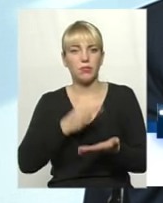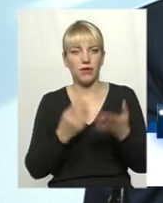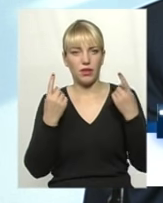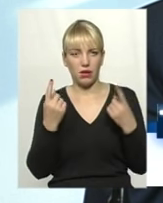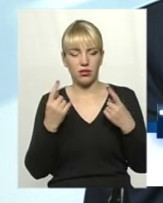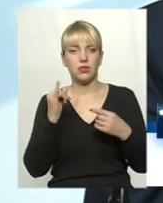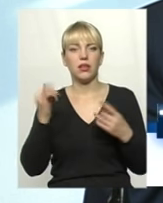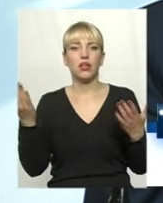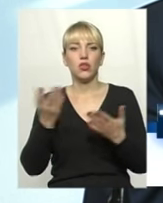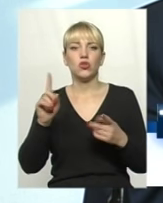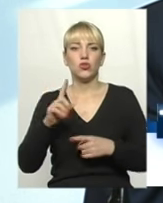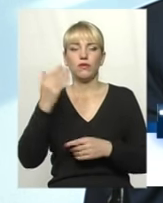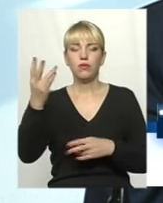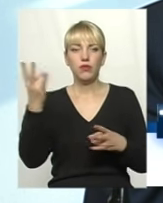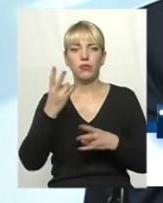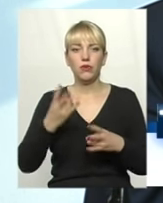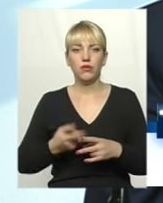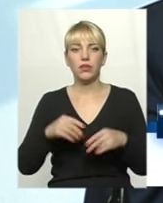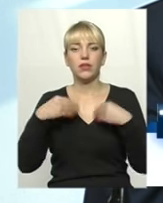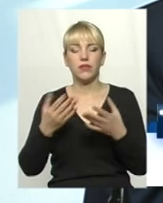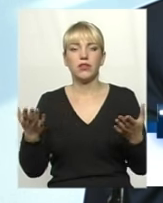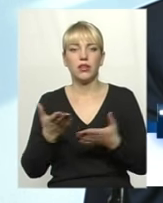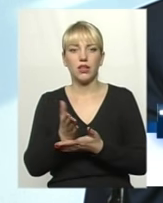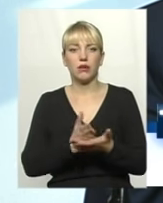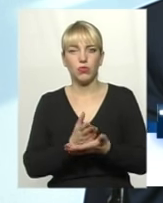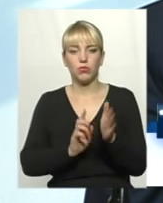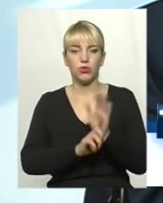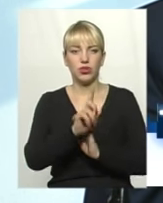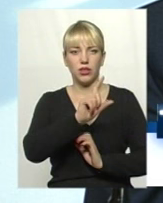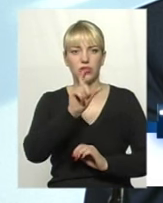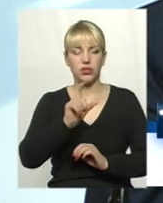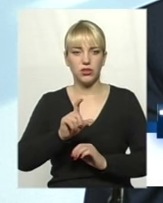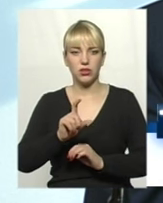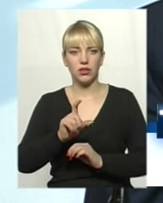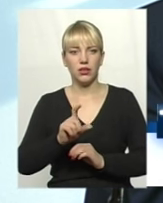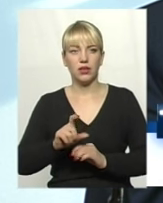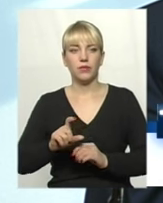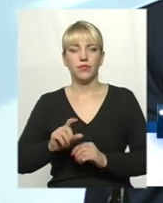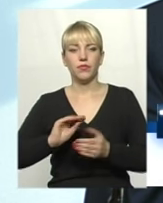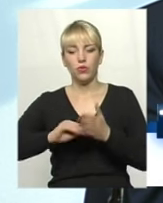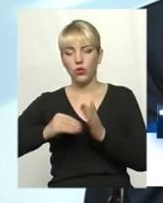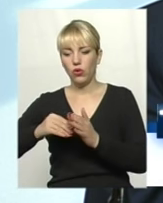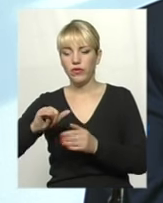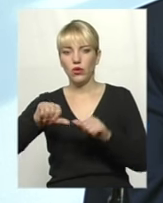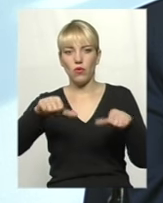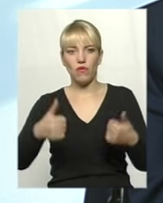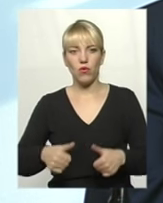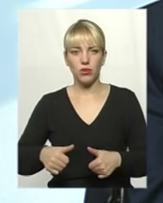і що вони повинні надавати, які послуги, починаючи з довідок і